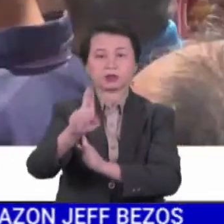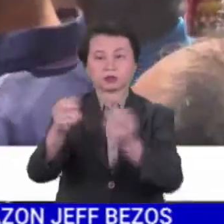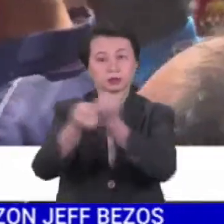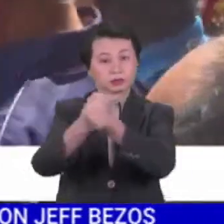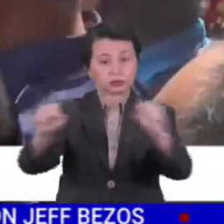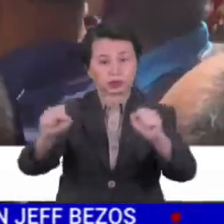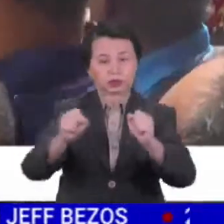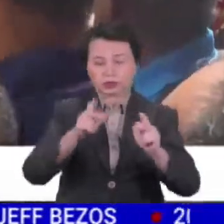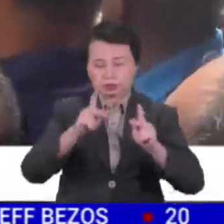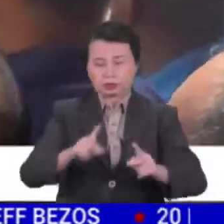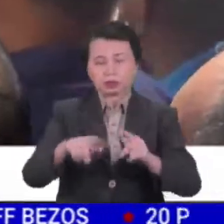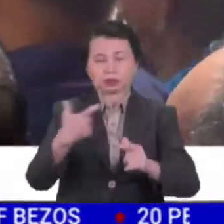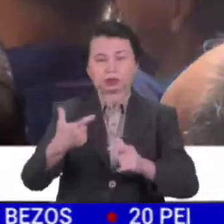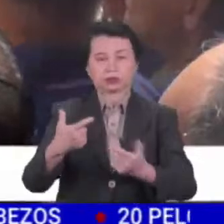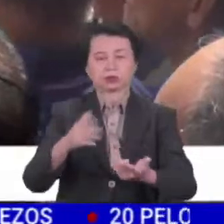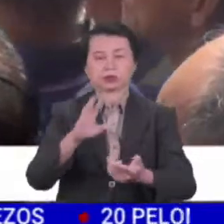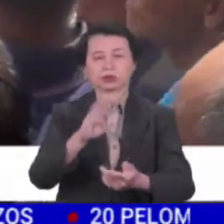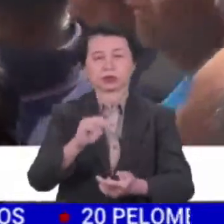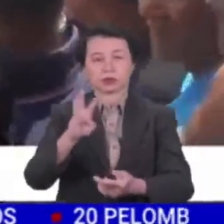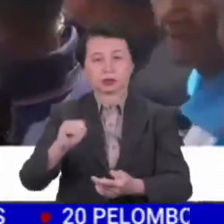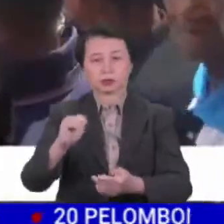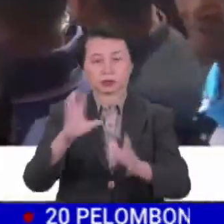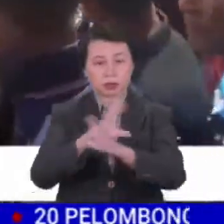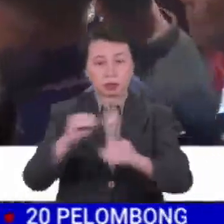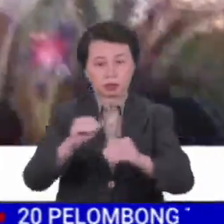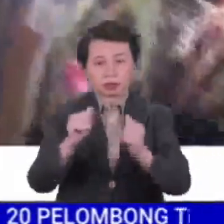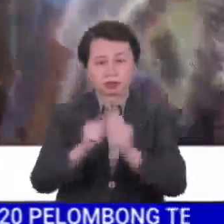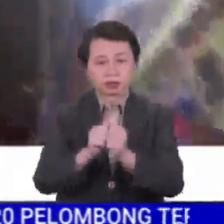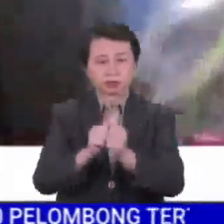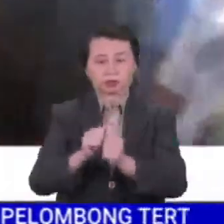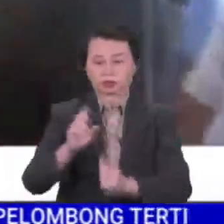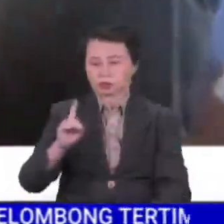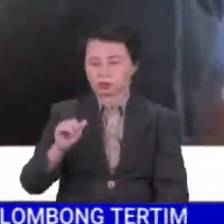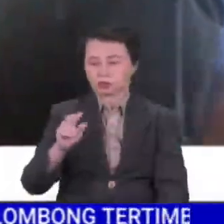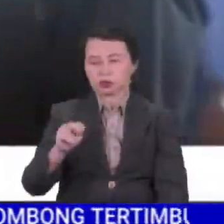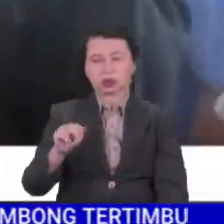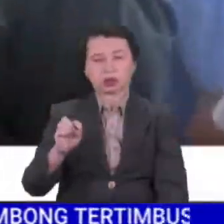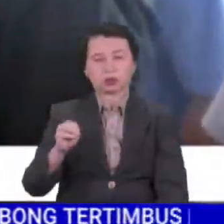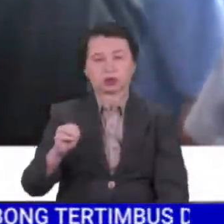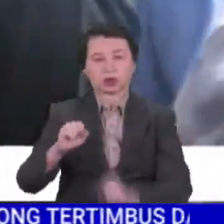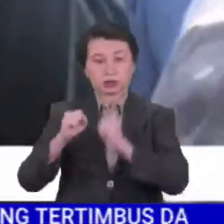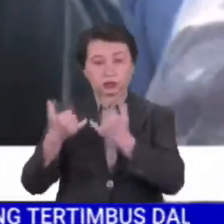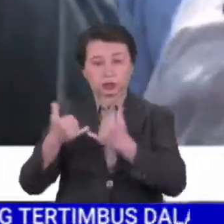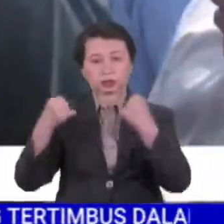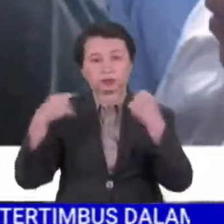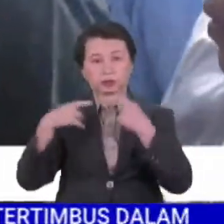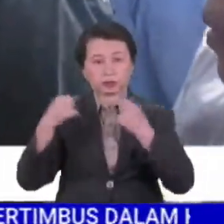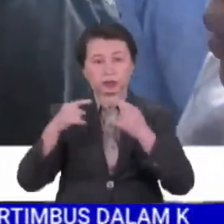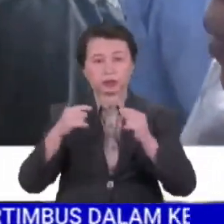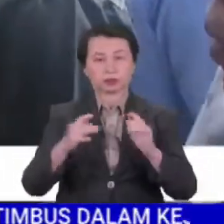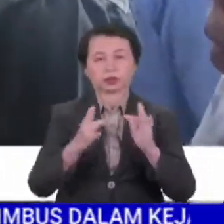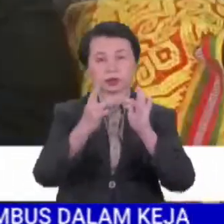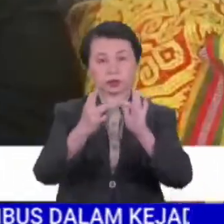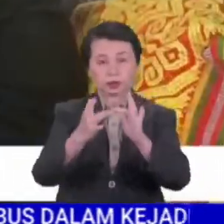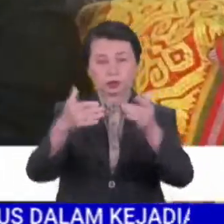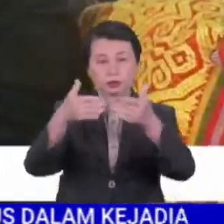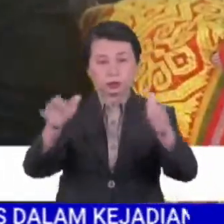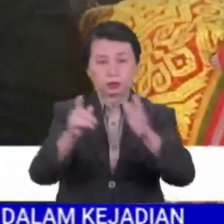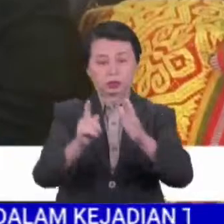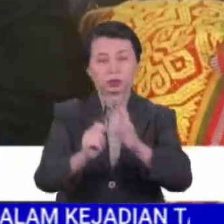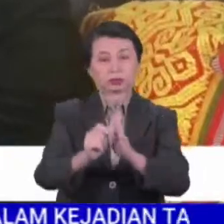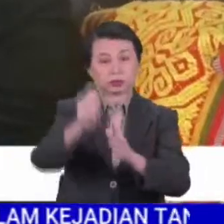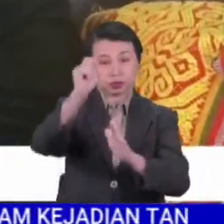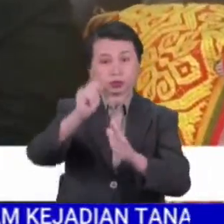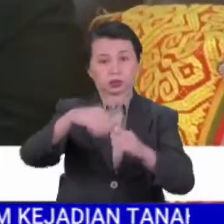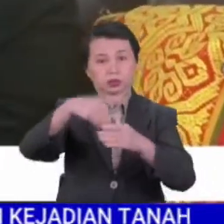dibina oleh pihak Lembaga Multimedia Sarawak bersama Danawa Resources Sendirian Berhad. Rangkaian jalur lebar terbuka berkelajuan